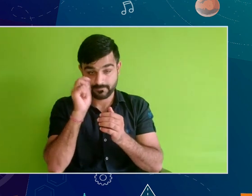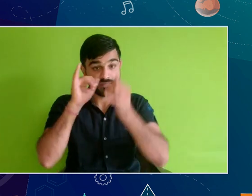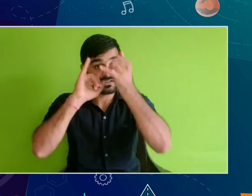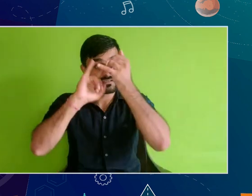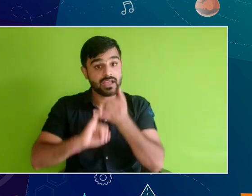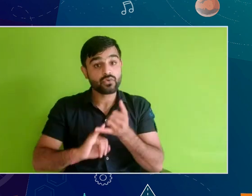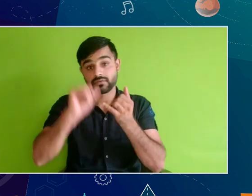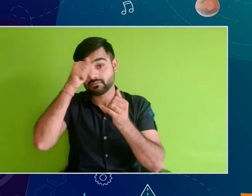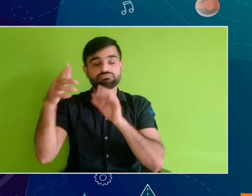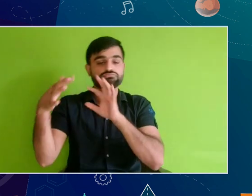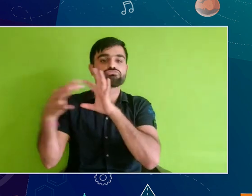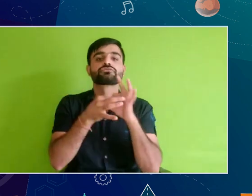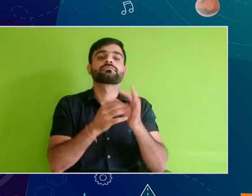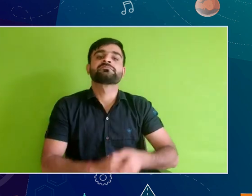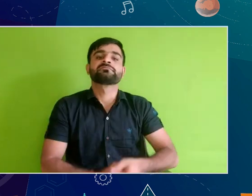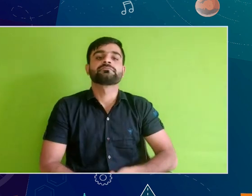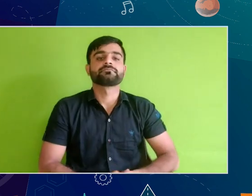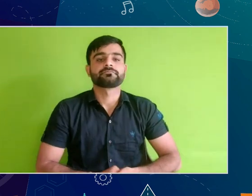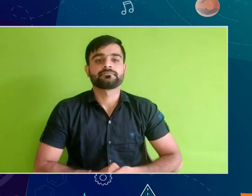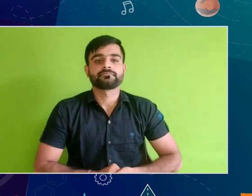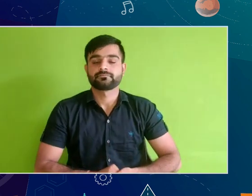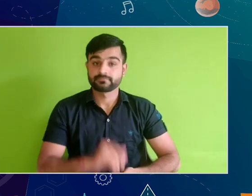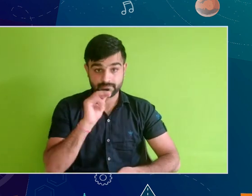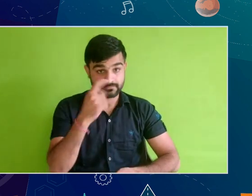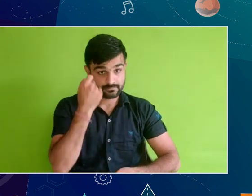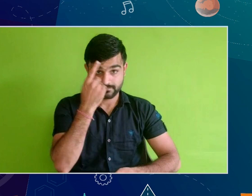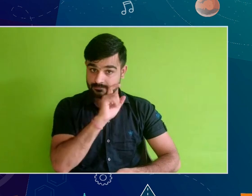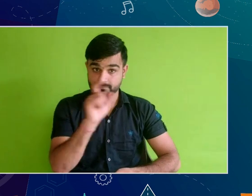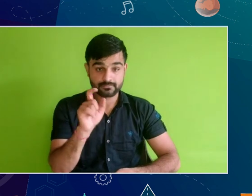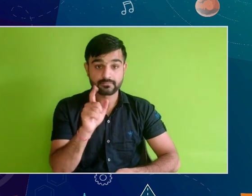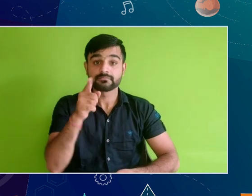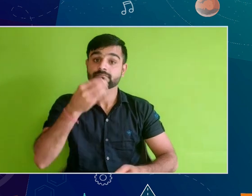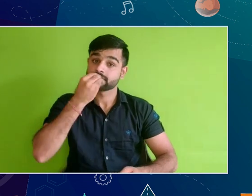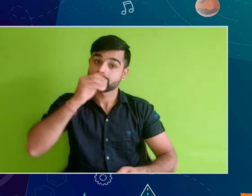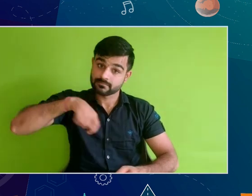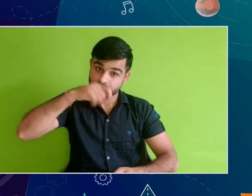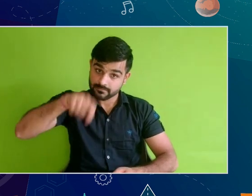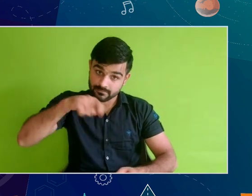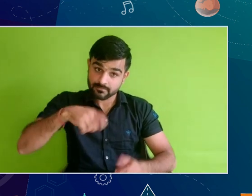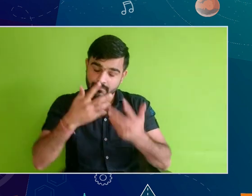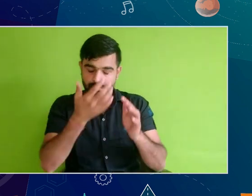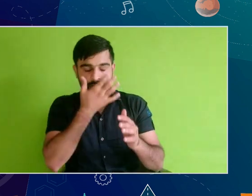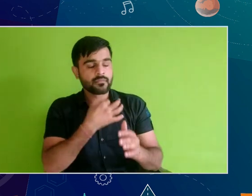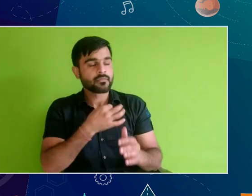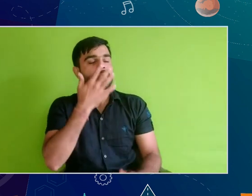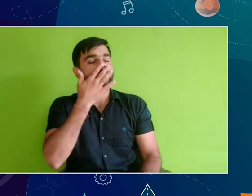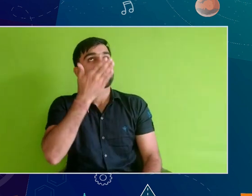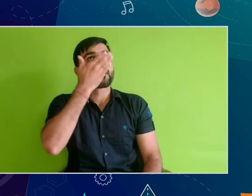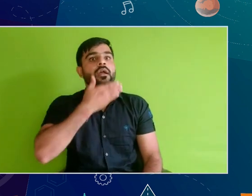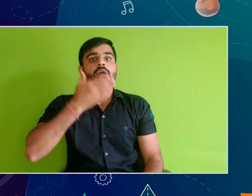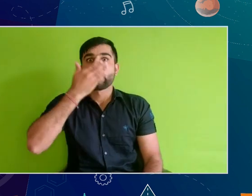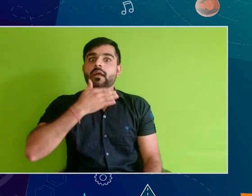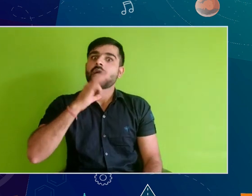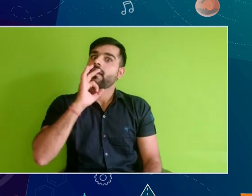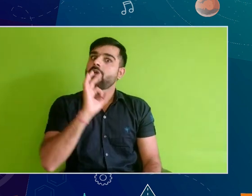है। ठीक है, तो उन्होंने ये डिश बनाई और उसमें से बहुत अच्छी खुशबू आने लगी और फिर उन्होंने कोकोनट ऑयल